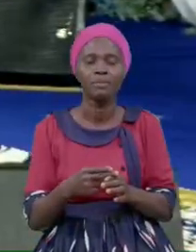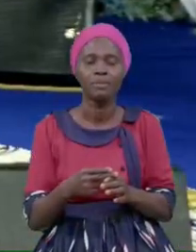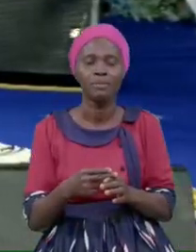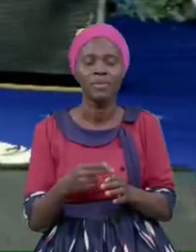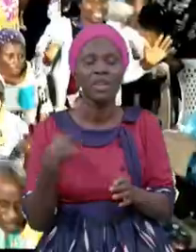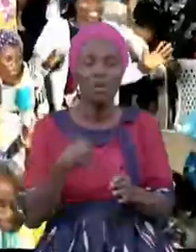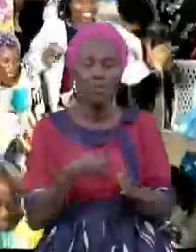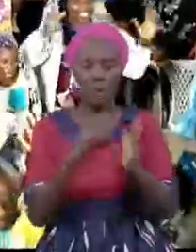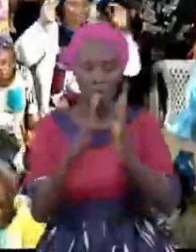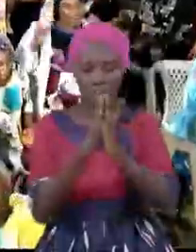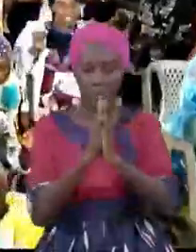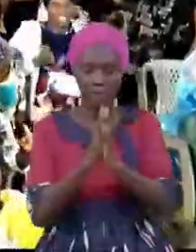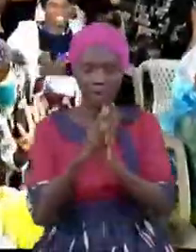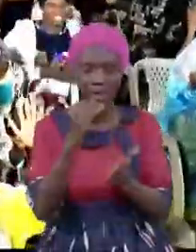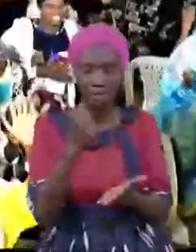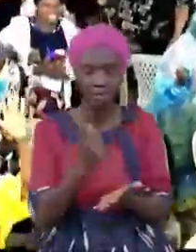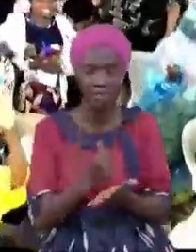nous prions.